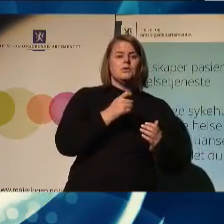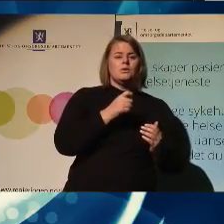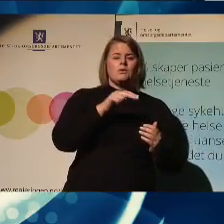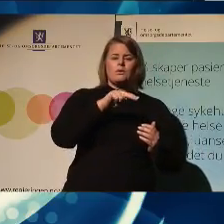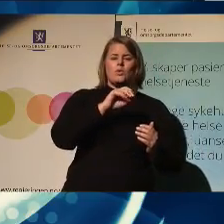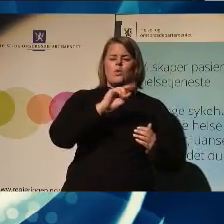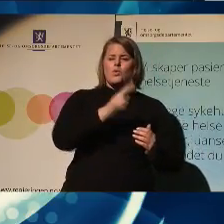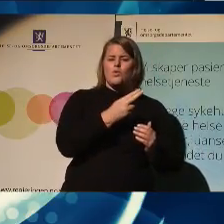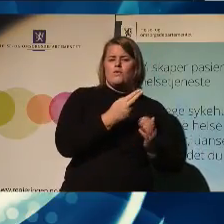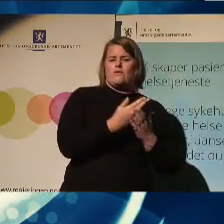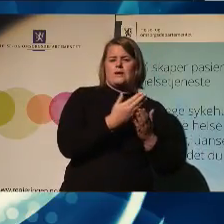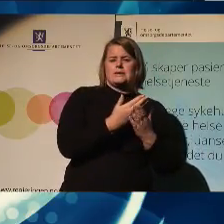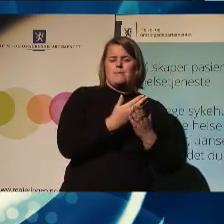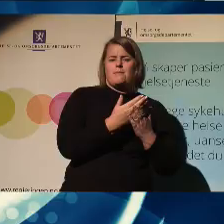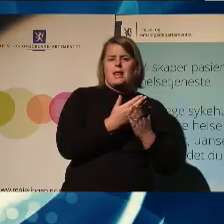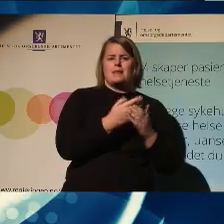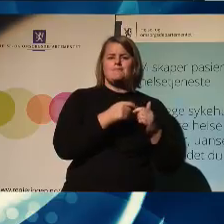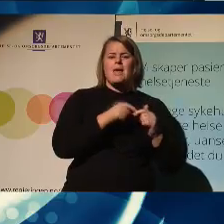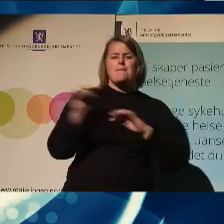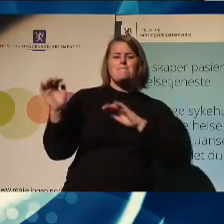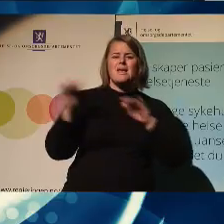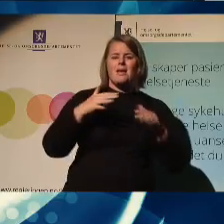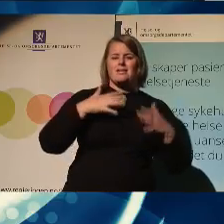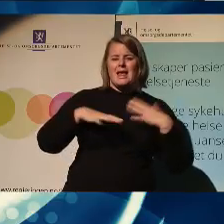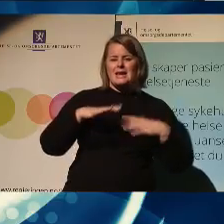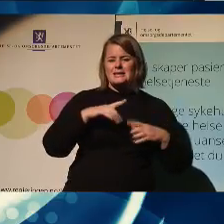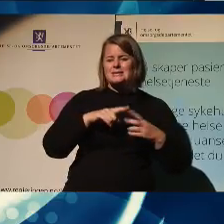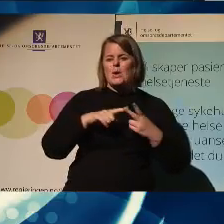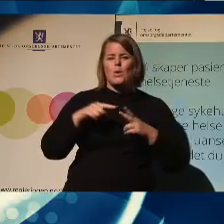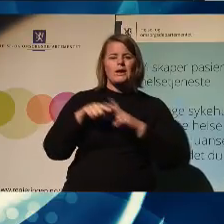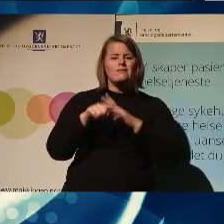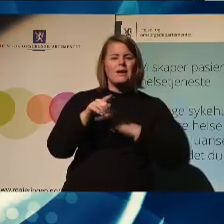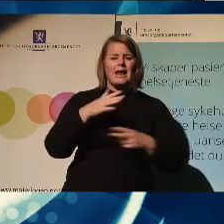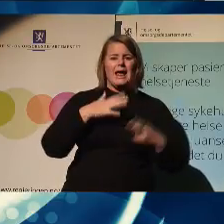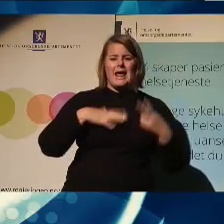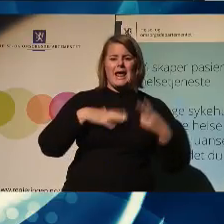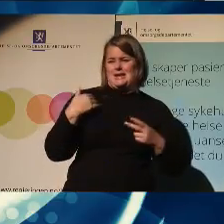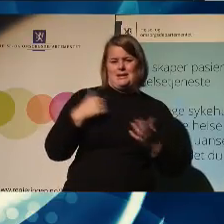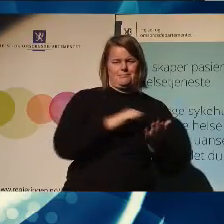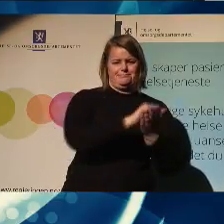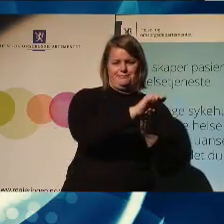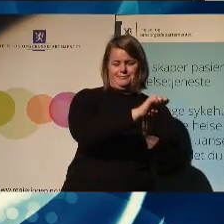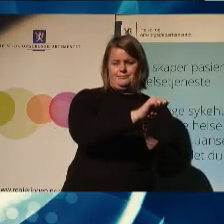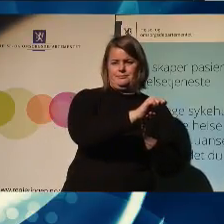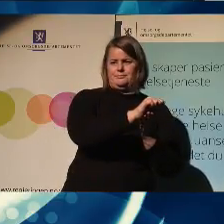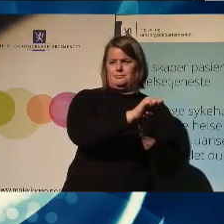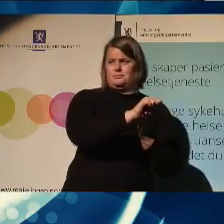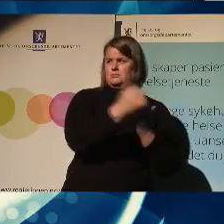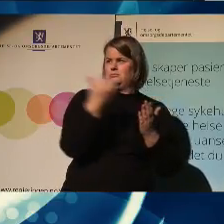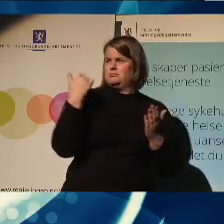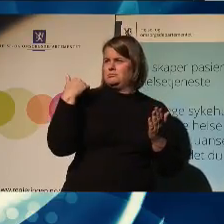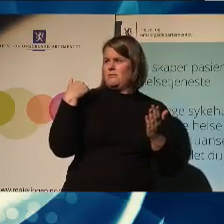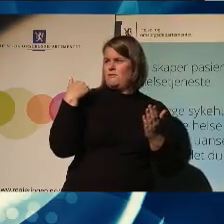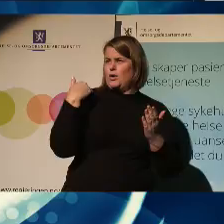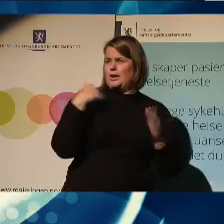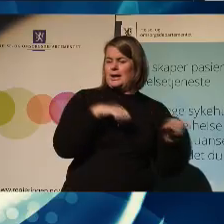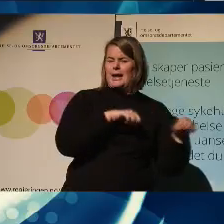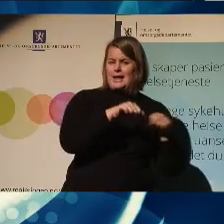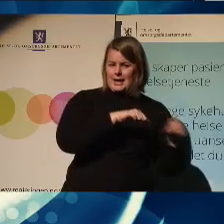NOU om migranthelse og innvandrerhelse under forrige